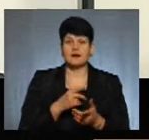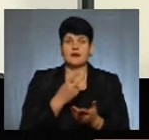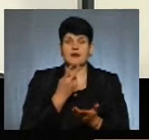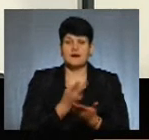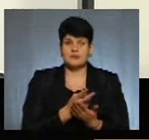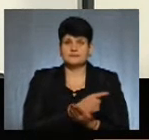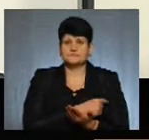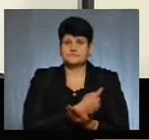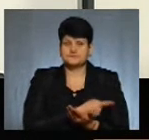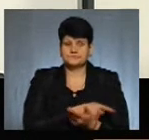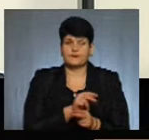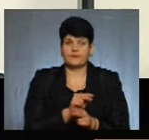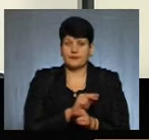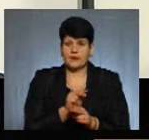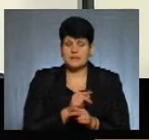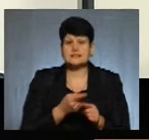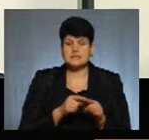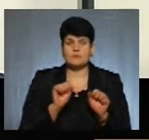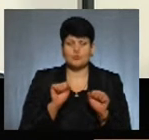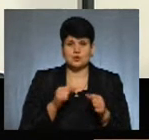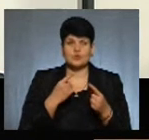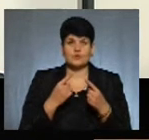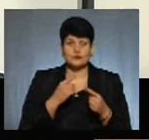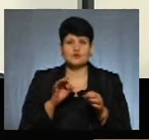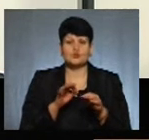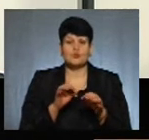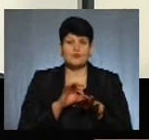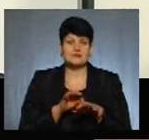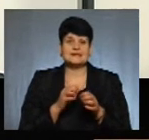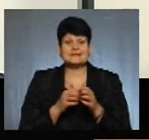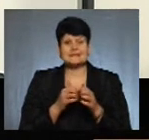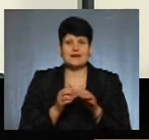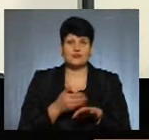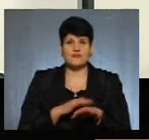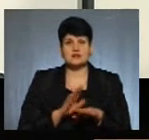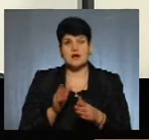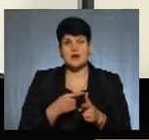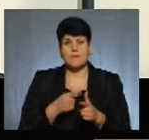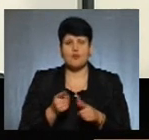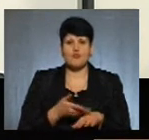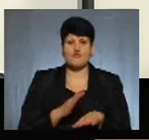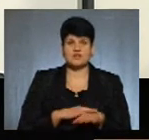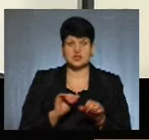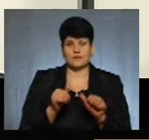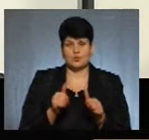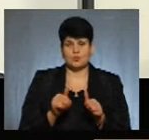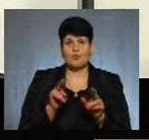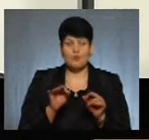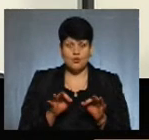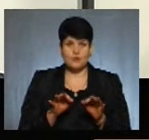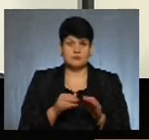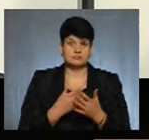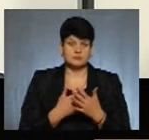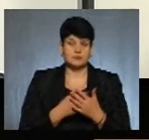стаціонар, лікується стаціонарно, відповідно, це можна говорити, що проходить в середньої важкості або важкій формі. Ну, по статистиці ми